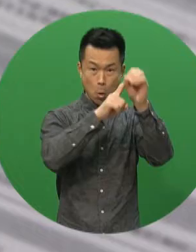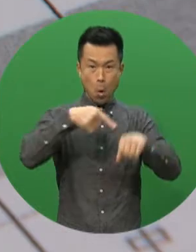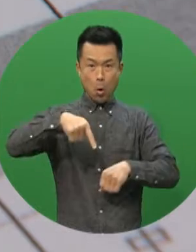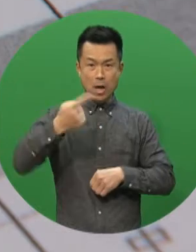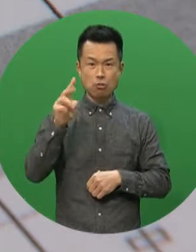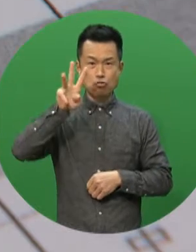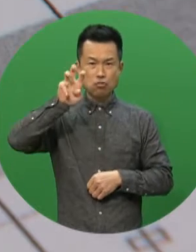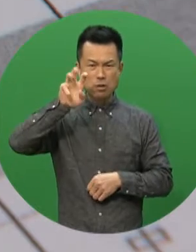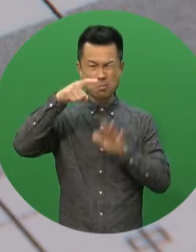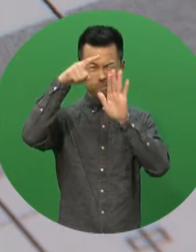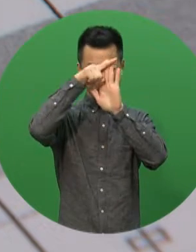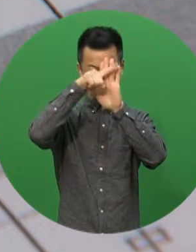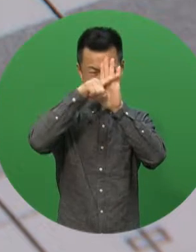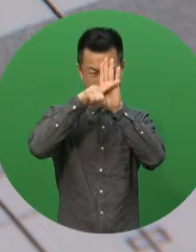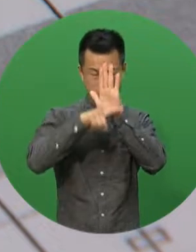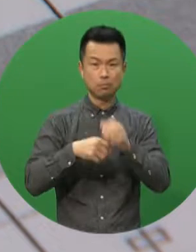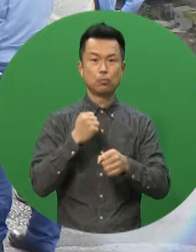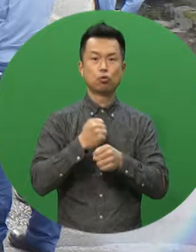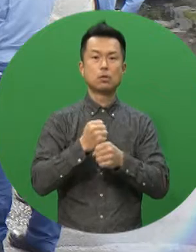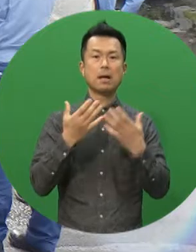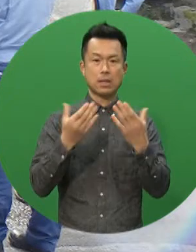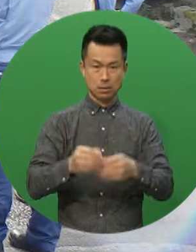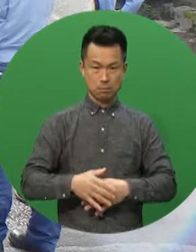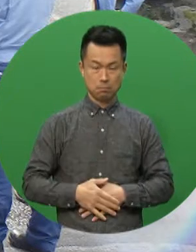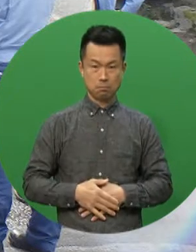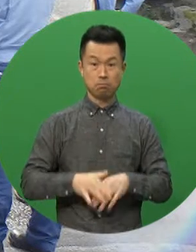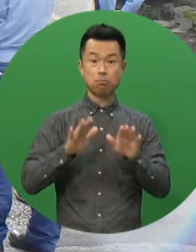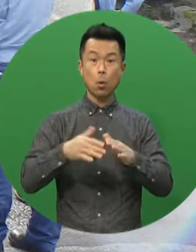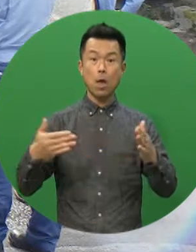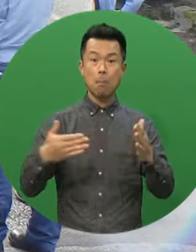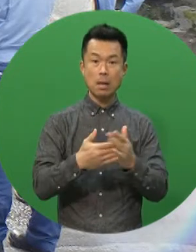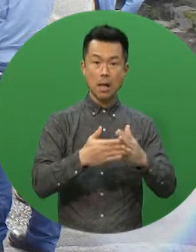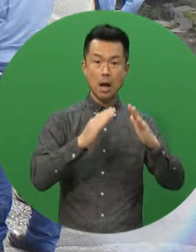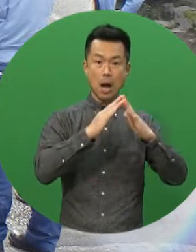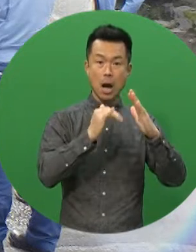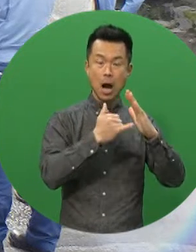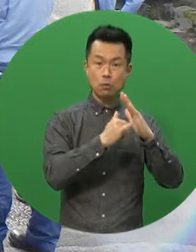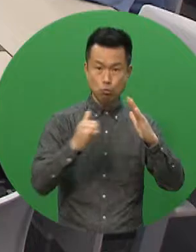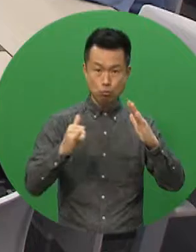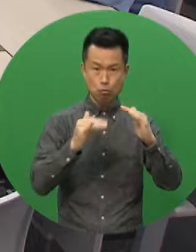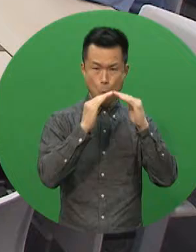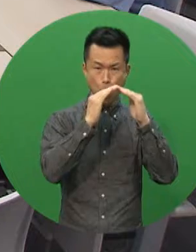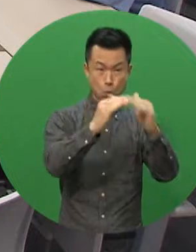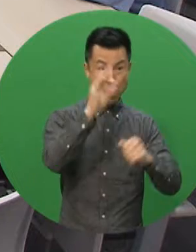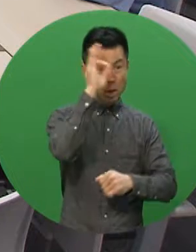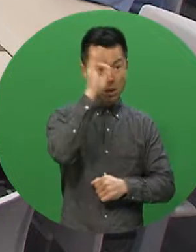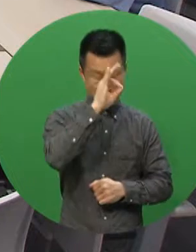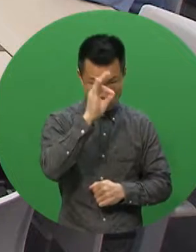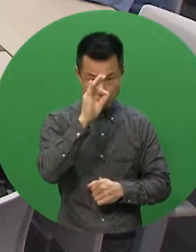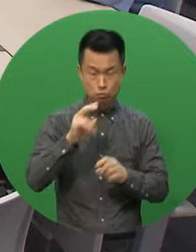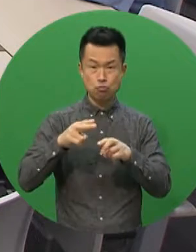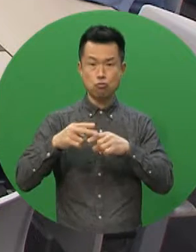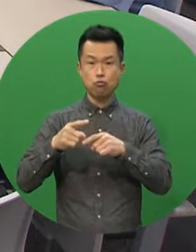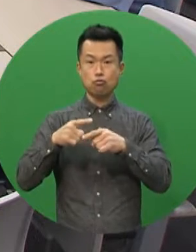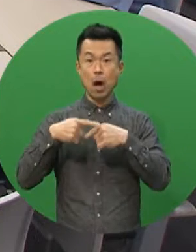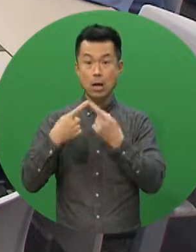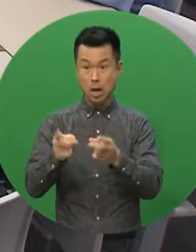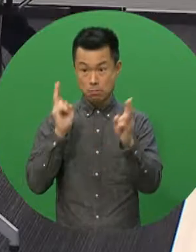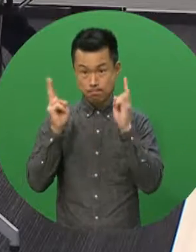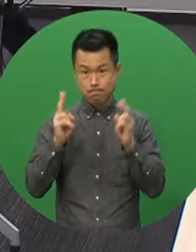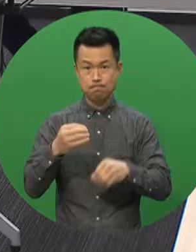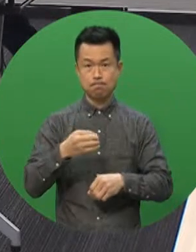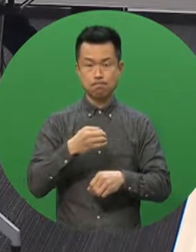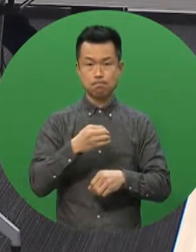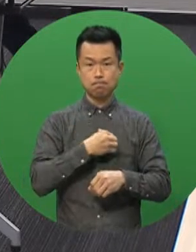標、夢リストを作成しました。これまで家族の工場見学や入社3年以下の社員研